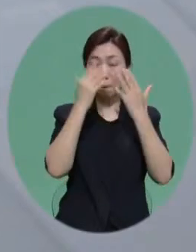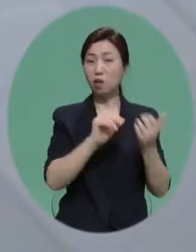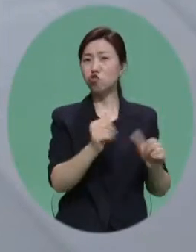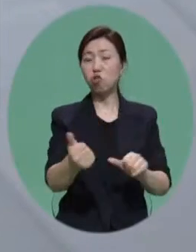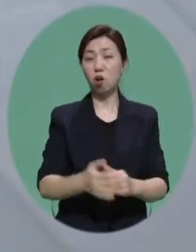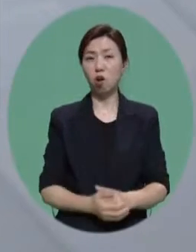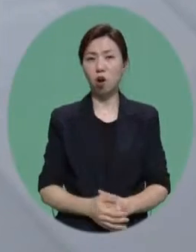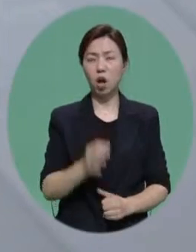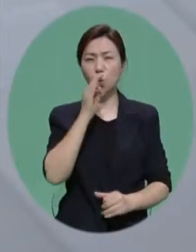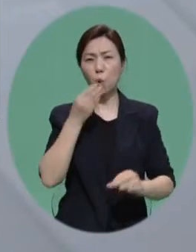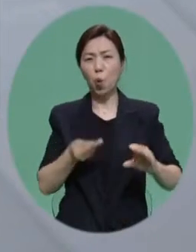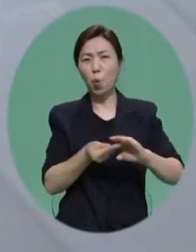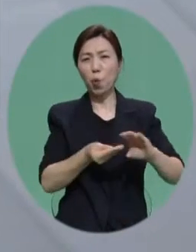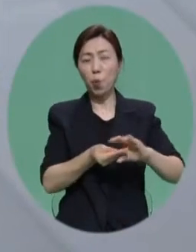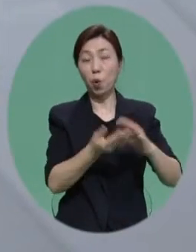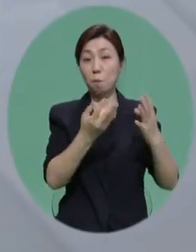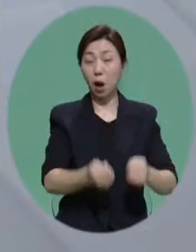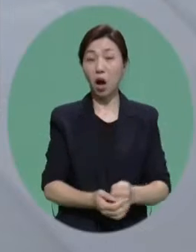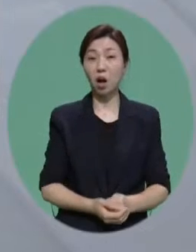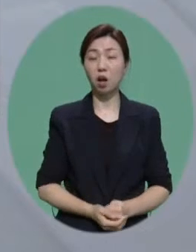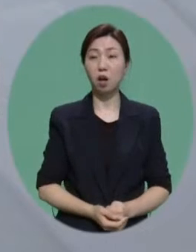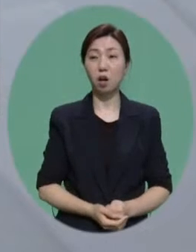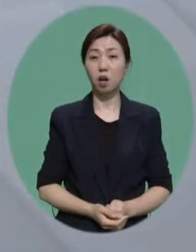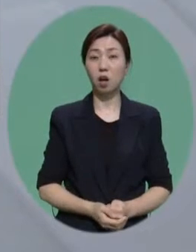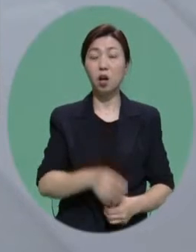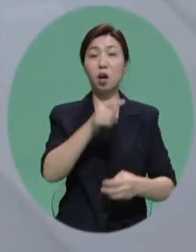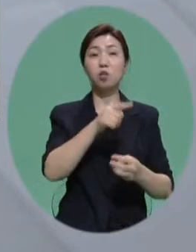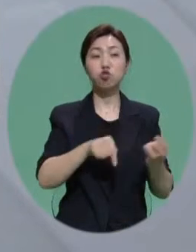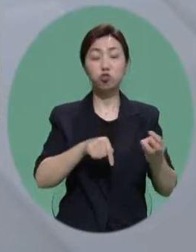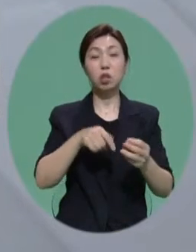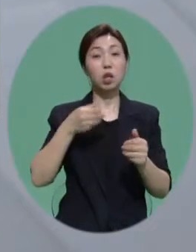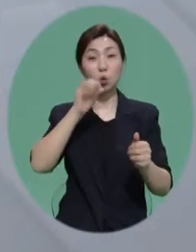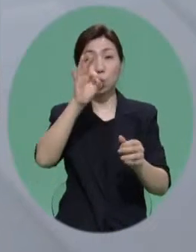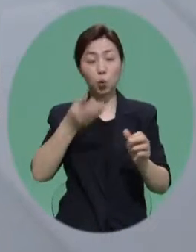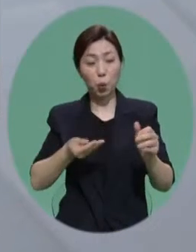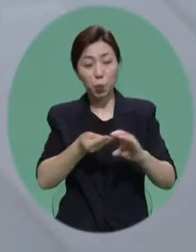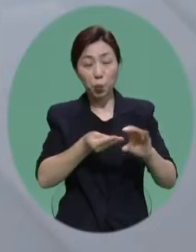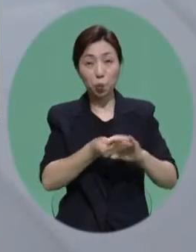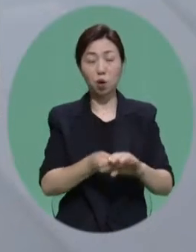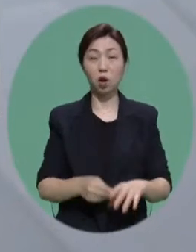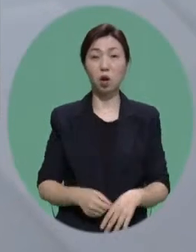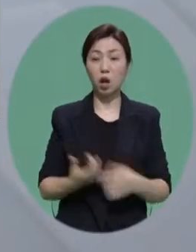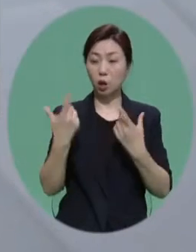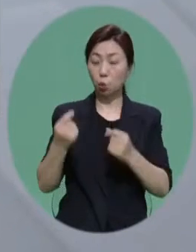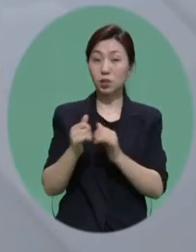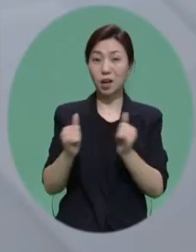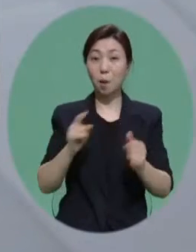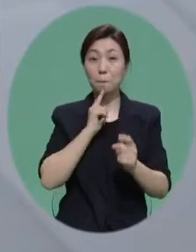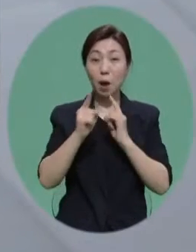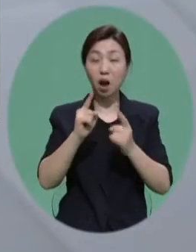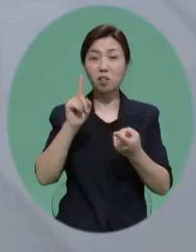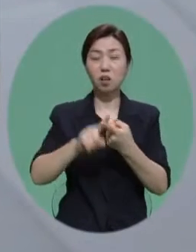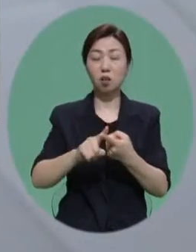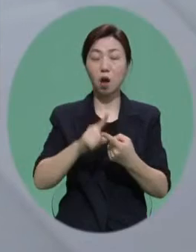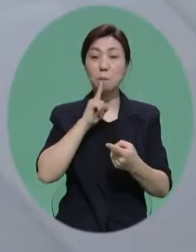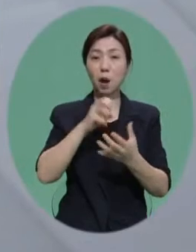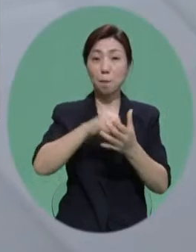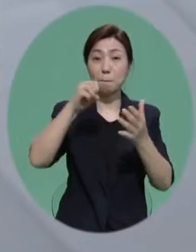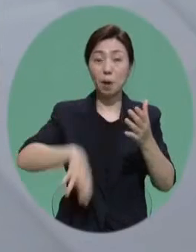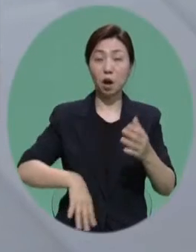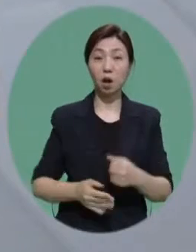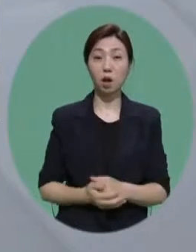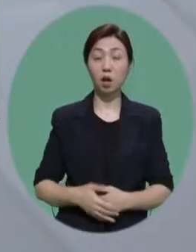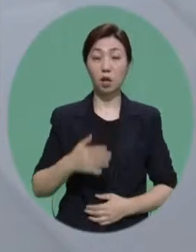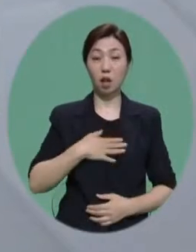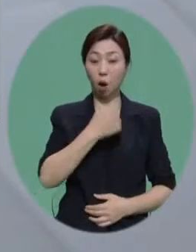돈 많이 받았다 이렇게 말한 것은 왜 인형을 안하고 그 사람이나 똑같은 사람이 한 말인데 왜 저에 대해서 확인되지 않은